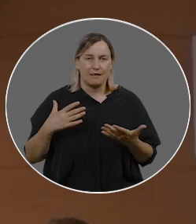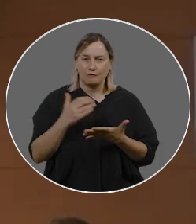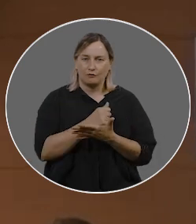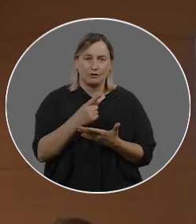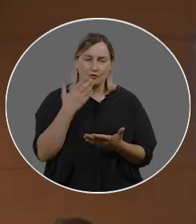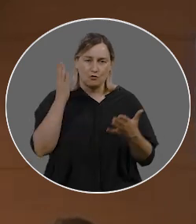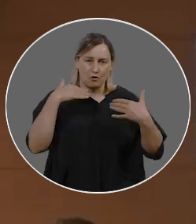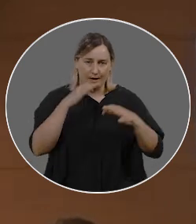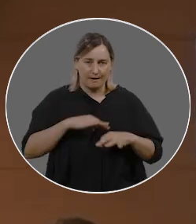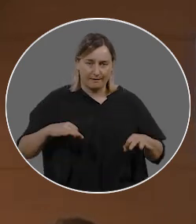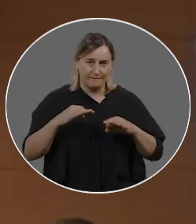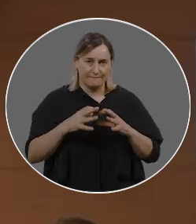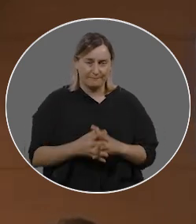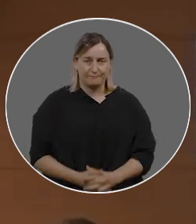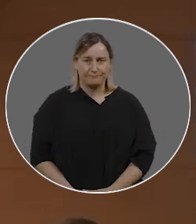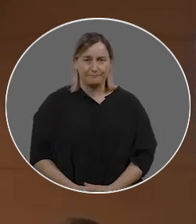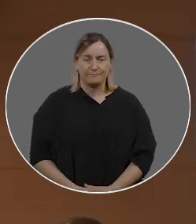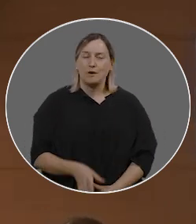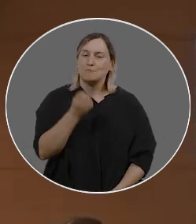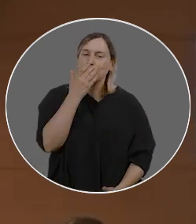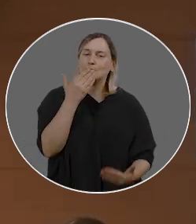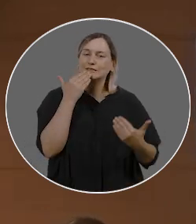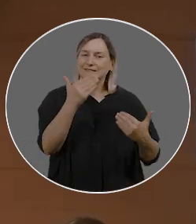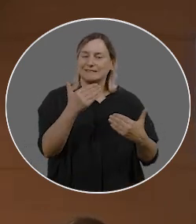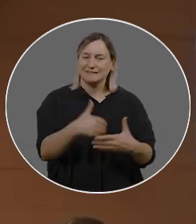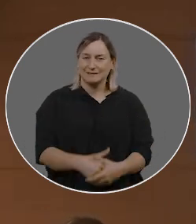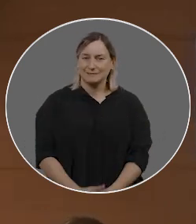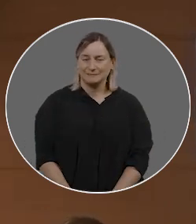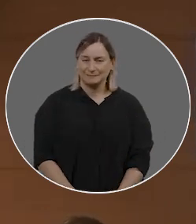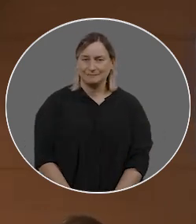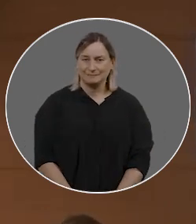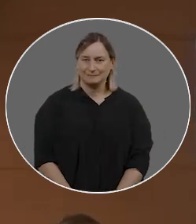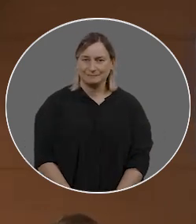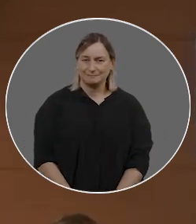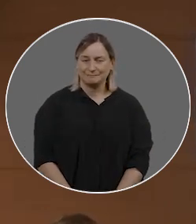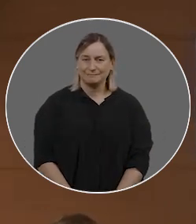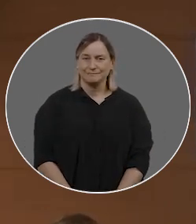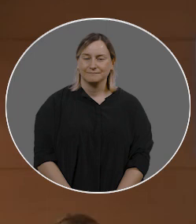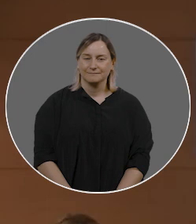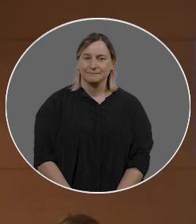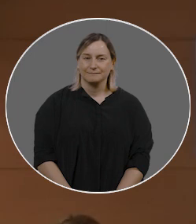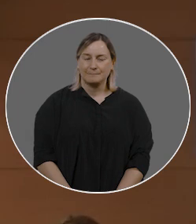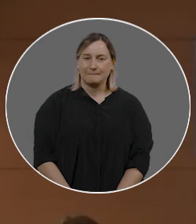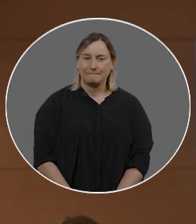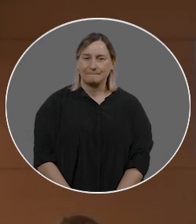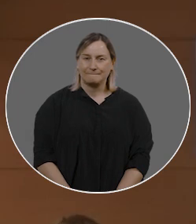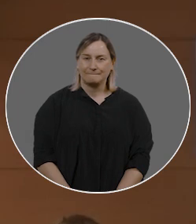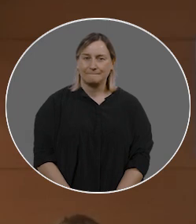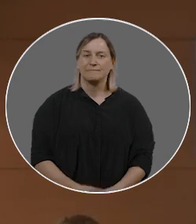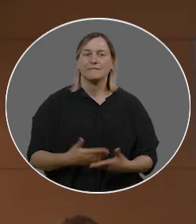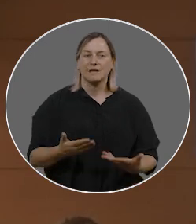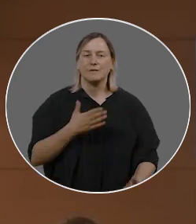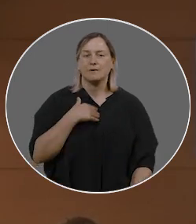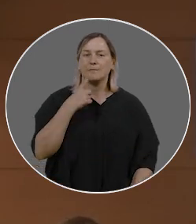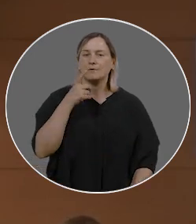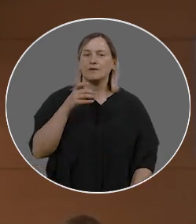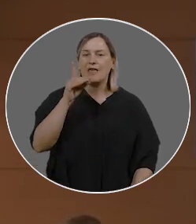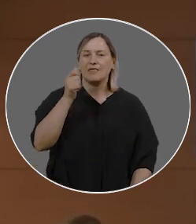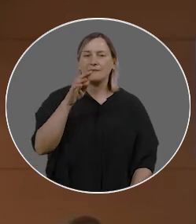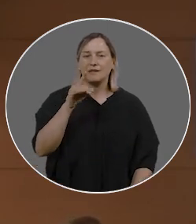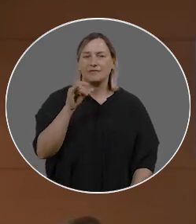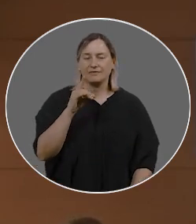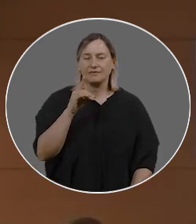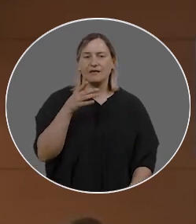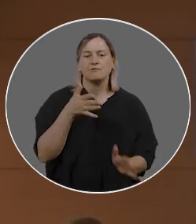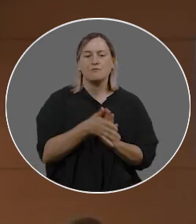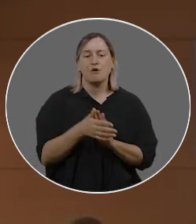no hi ha res. Molt bé, doncs moltes gràcies, Meritxell, per la teva experiència. Jo ara volia preguntar al David, perquè clar, la